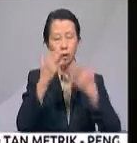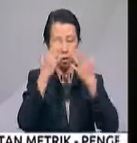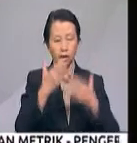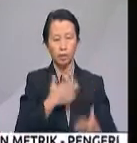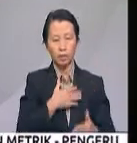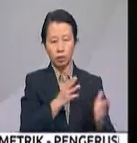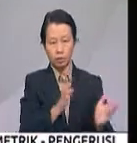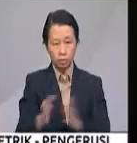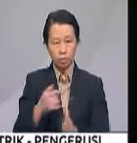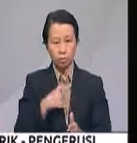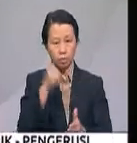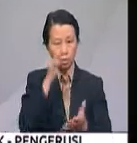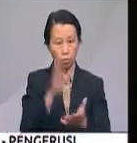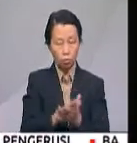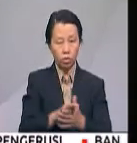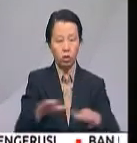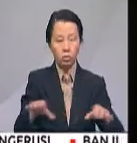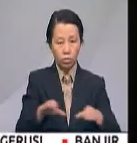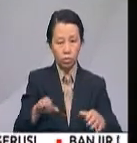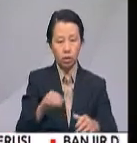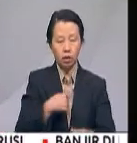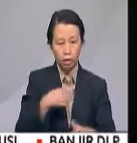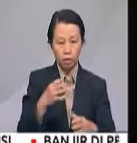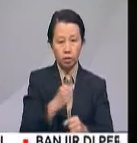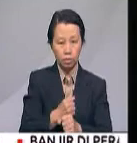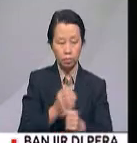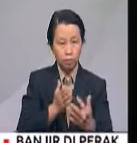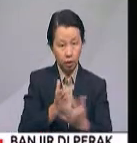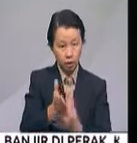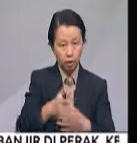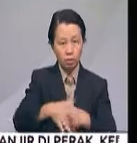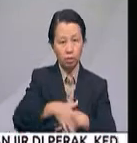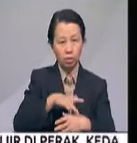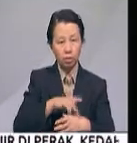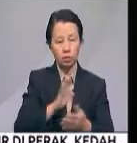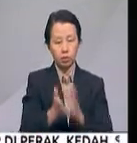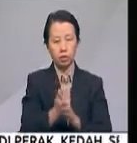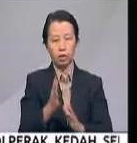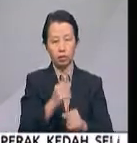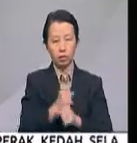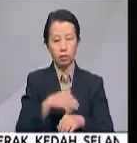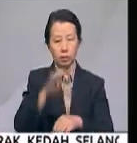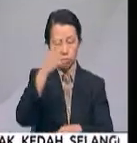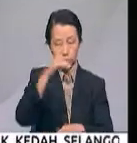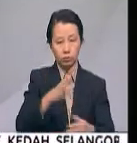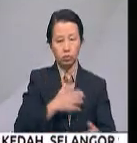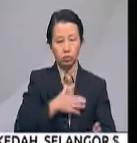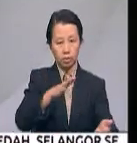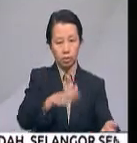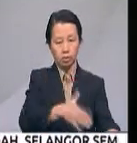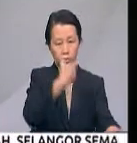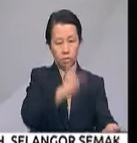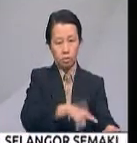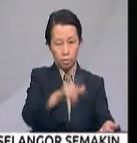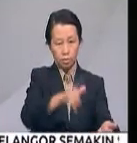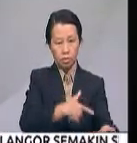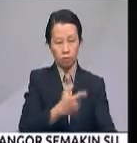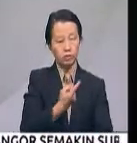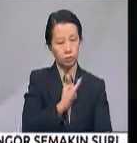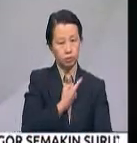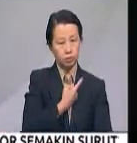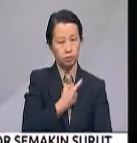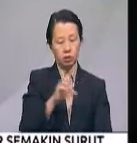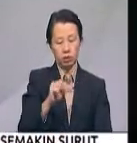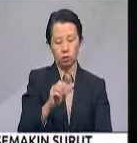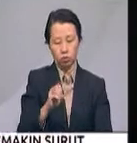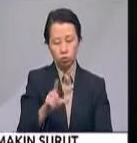punya arrangement, saya punya wife yang buat. So kita, saya dapat access tu awal sikit lah. So saya dapat kelebihan untuk lagu saya, personal saya, lagu solo